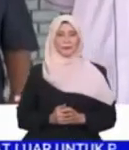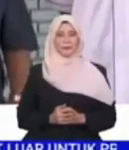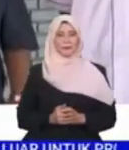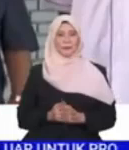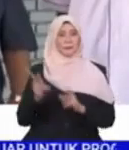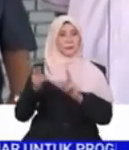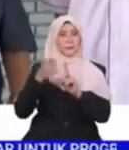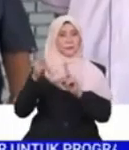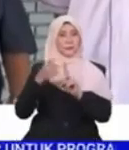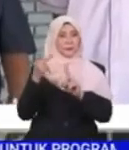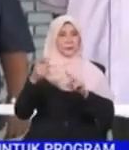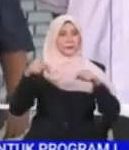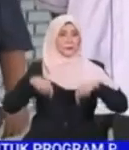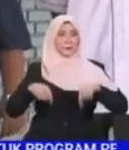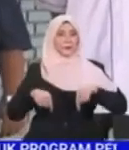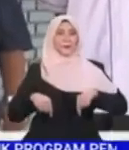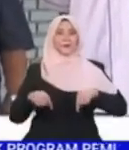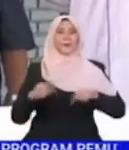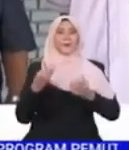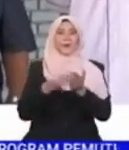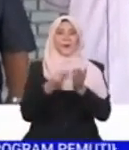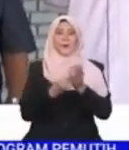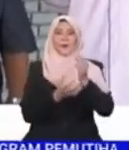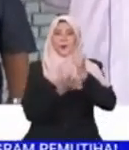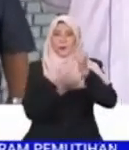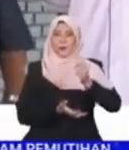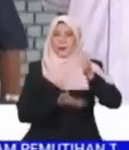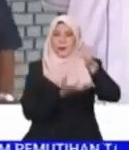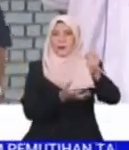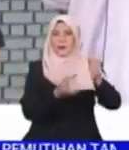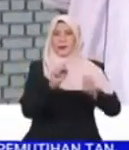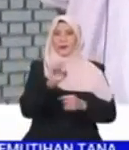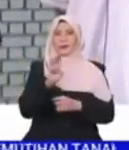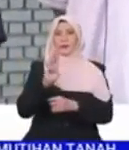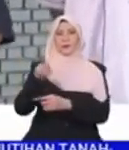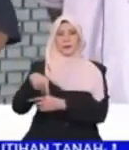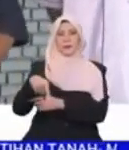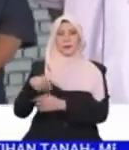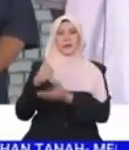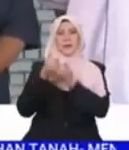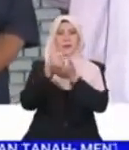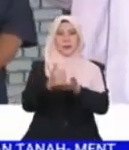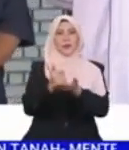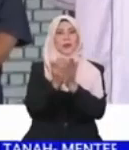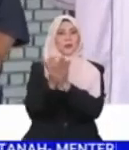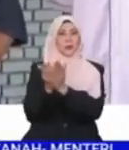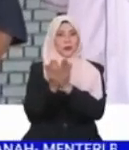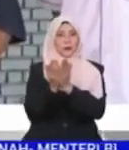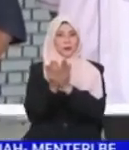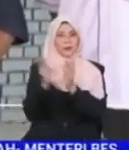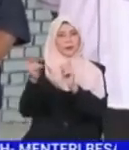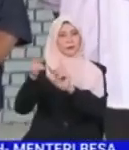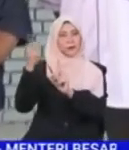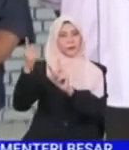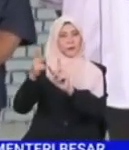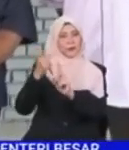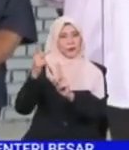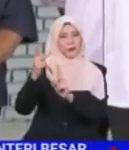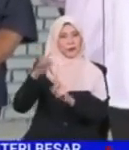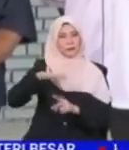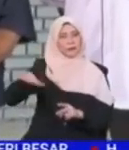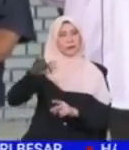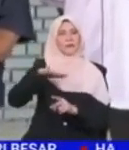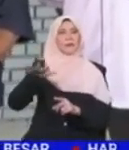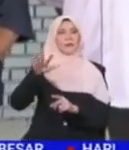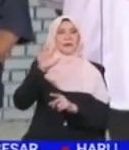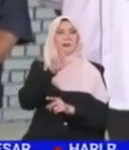Di Pinang hari ini, peruntukan untuk SBP dipanggil sebagai skim bantuan persekolahan di Pulau Pinang sahaja